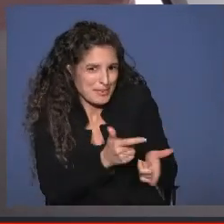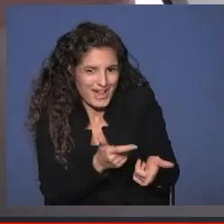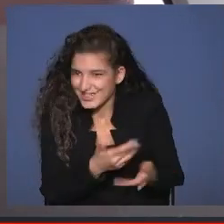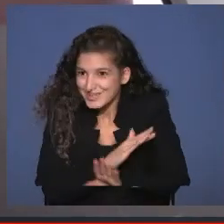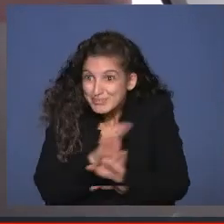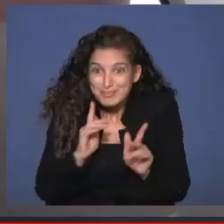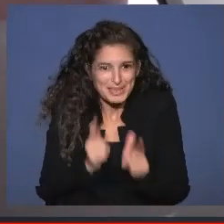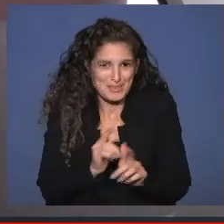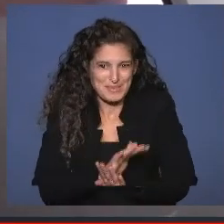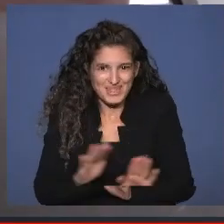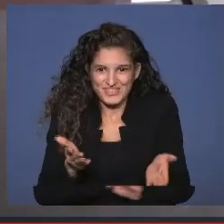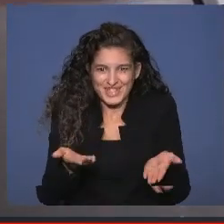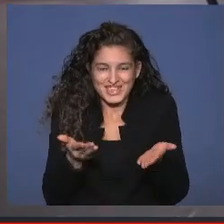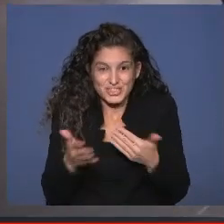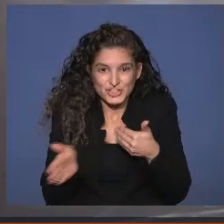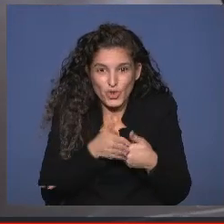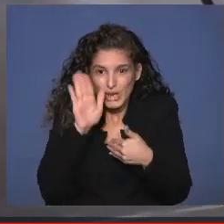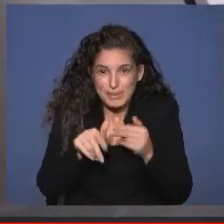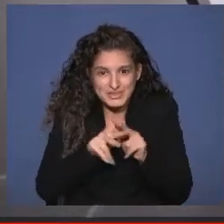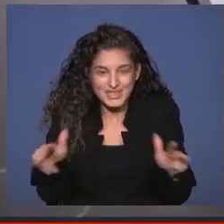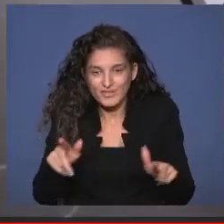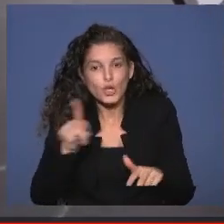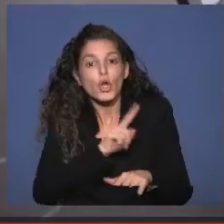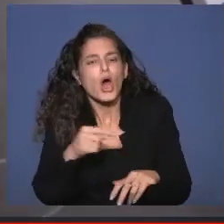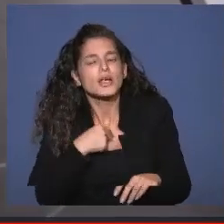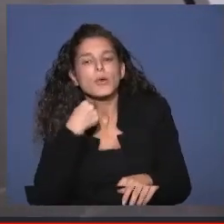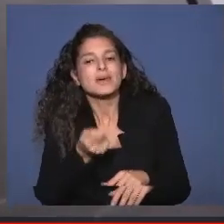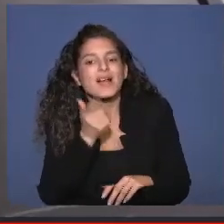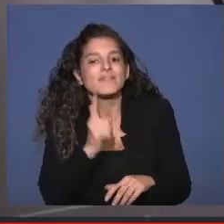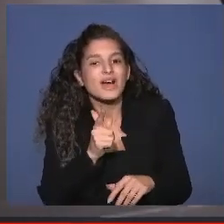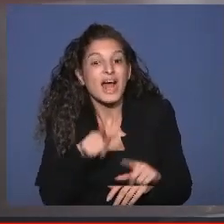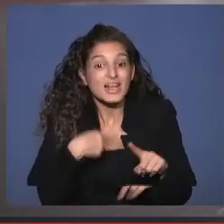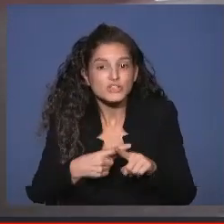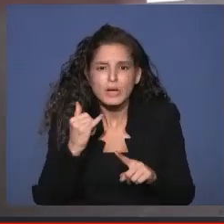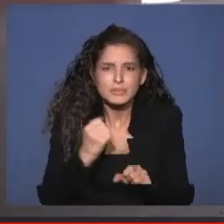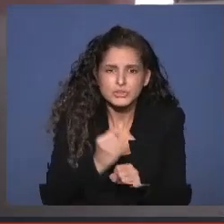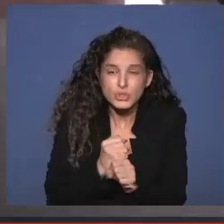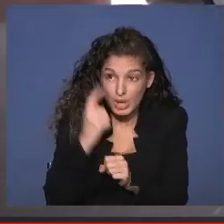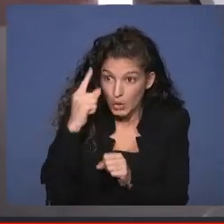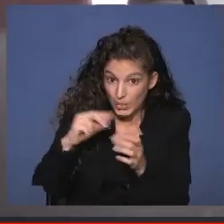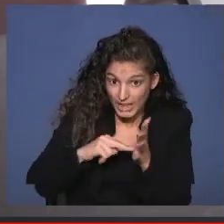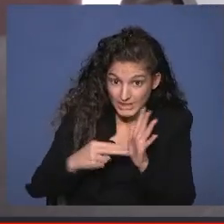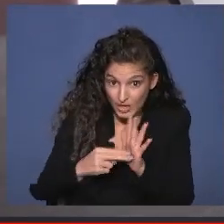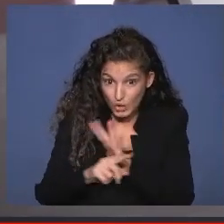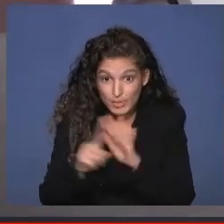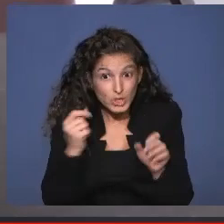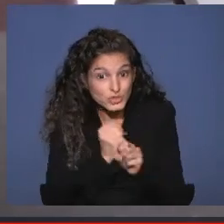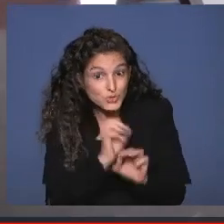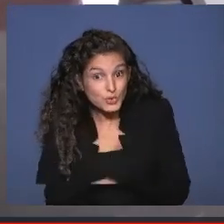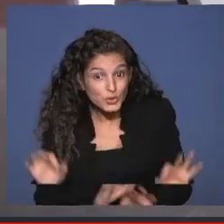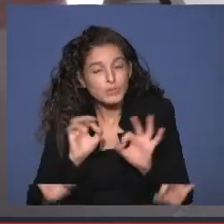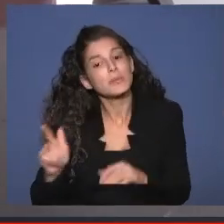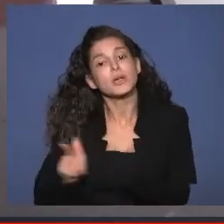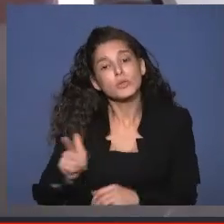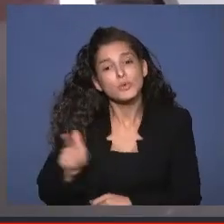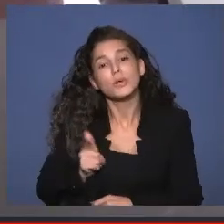הוא בלי ממד, ואשתו גם במצב... לא, אני אומרת, אבל עד עכשיו, מה הם עשו? הם הלכו לחדות? הם לא עשו כלום, הם חיכו שהם... הם